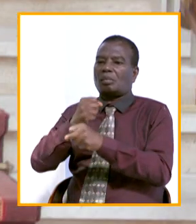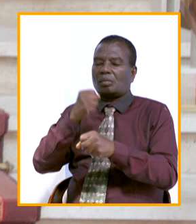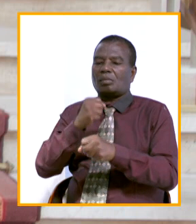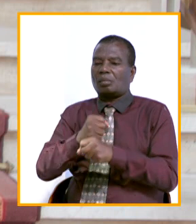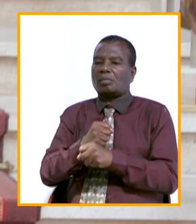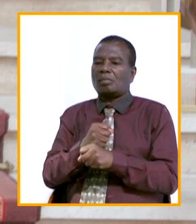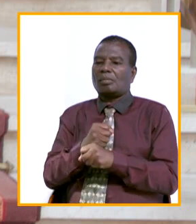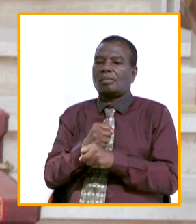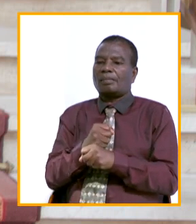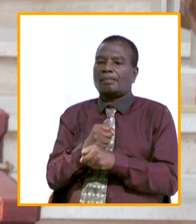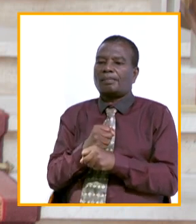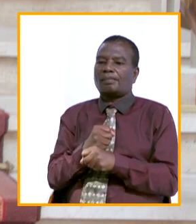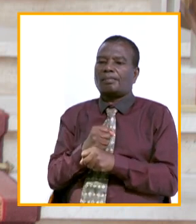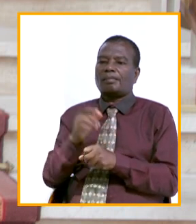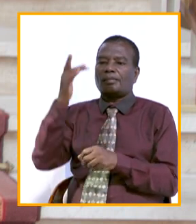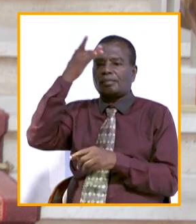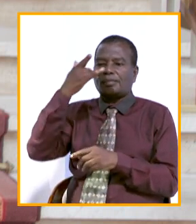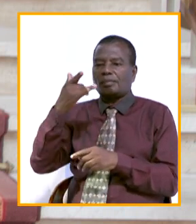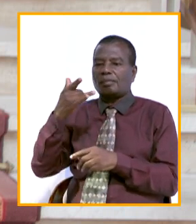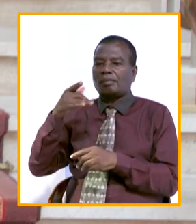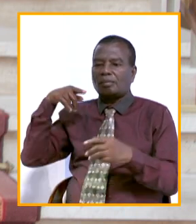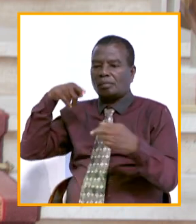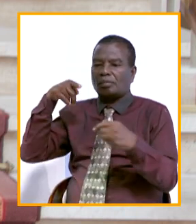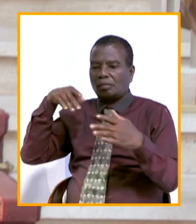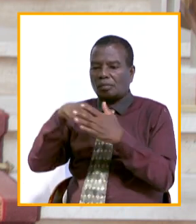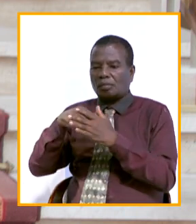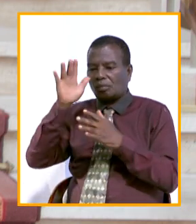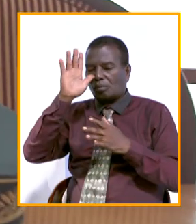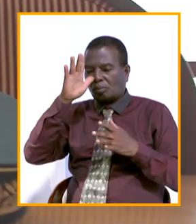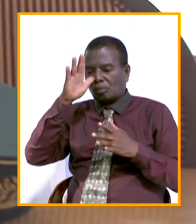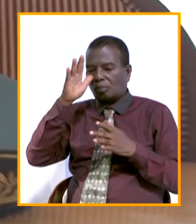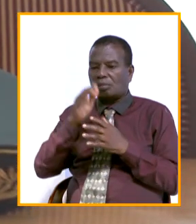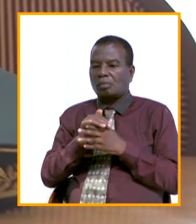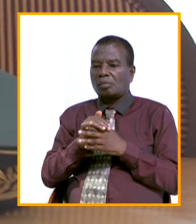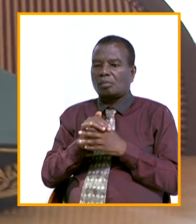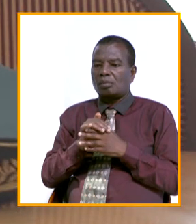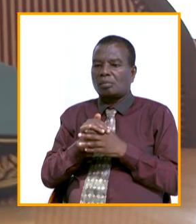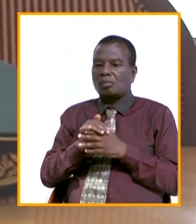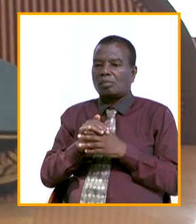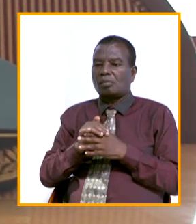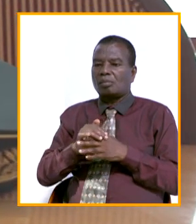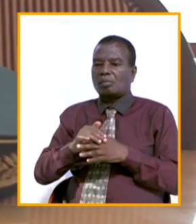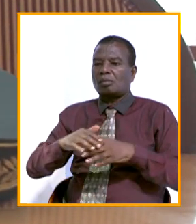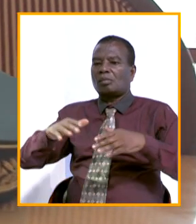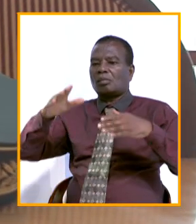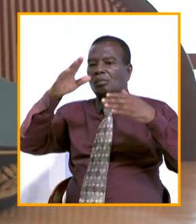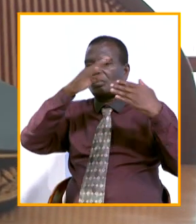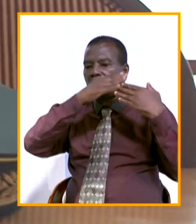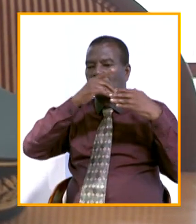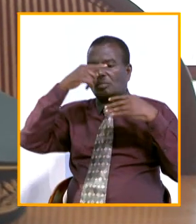fonctions. Concernant le volet de la lutte contre le terrorisme, le chef d'État-major général des